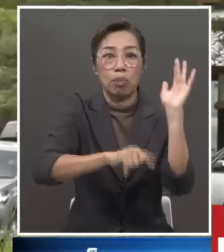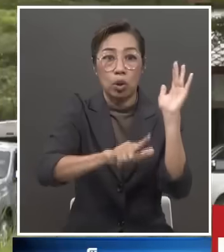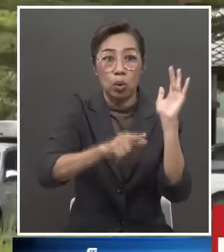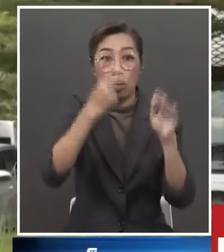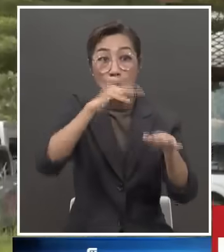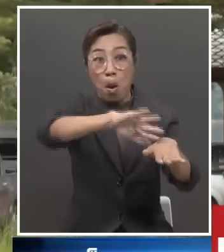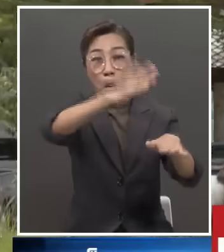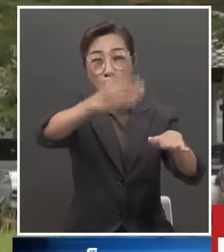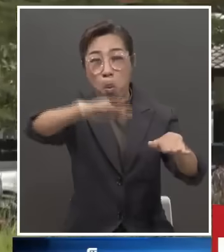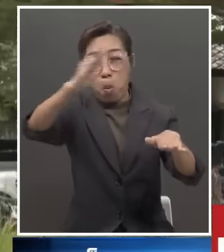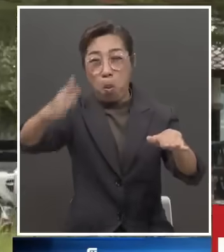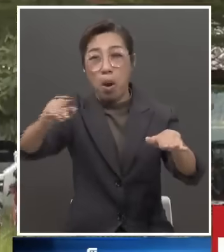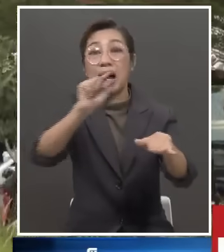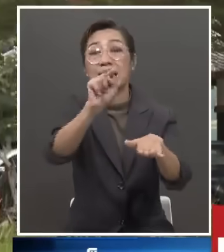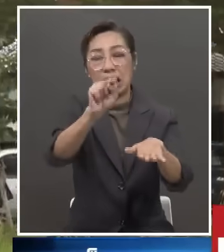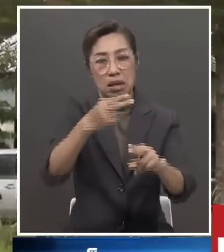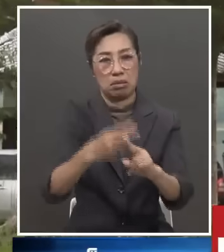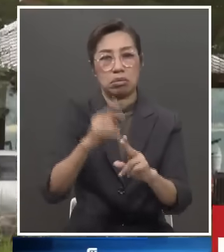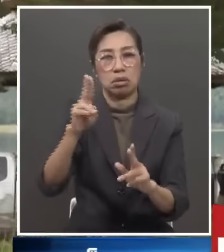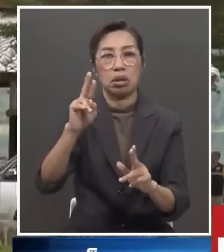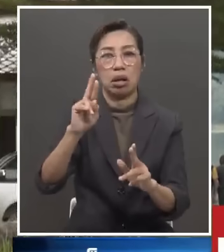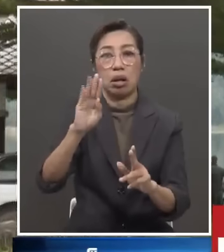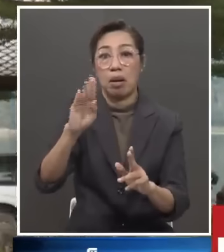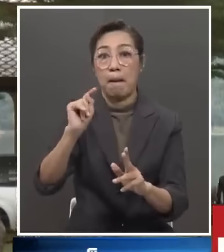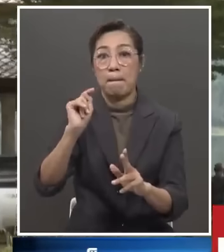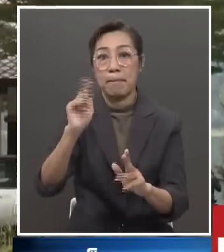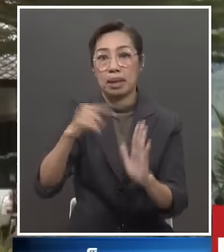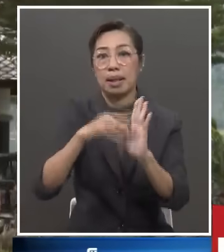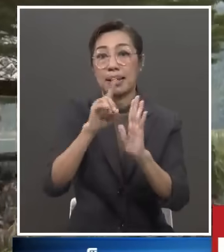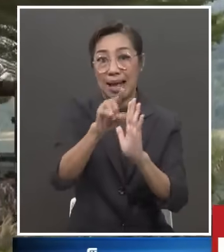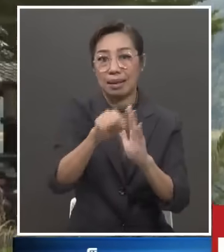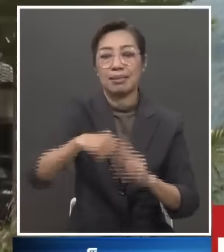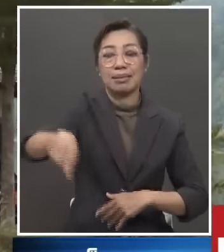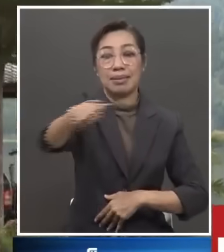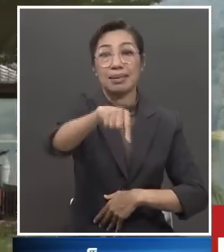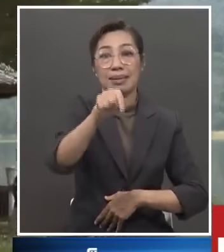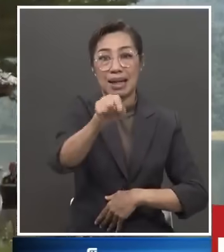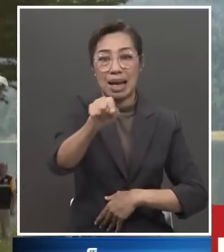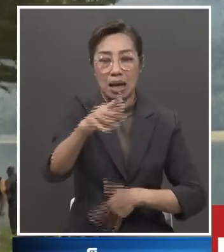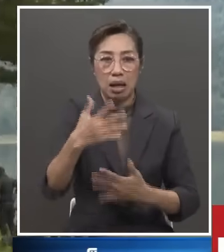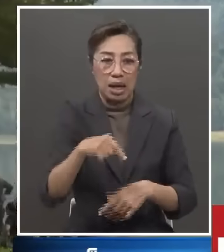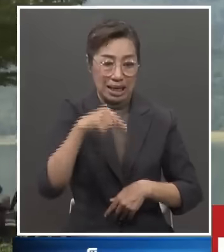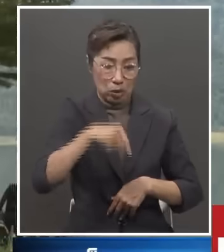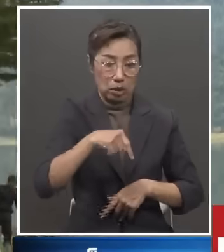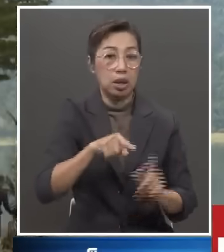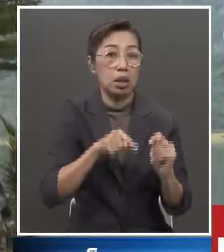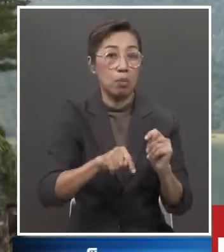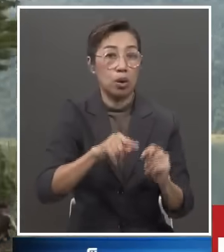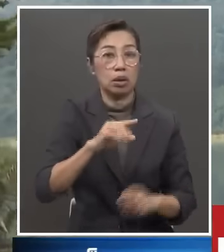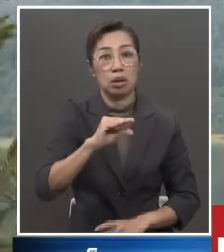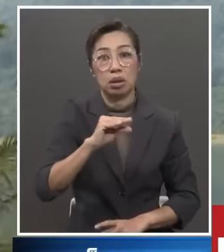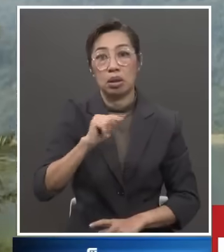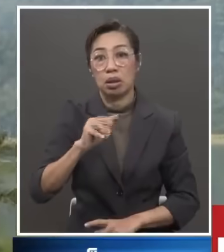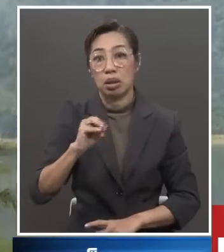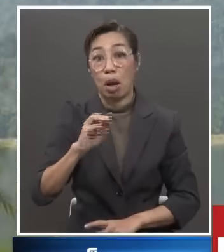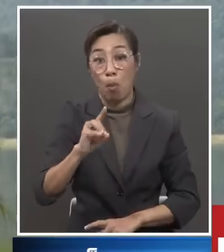ขนาดใหญ่นั่นแหละค่ะเทือกเขาบรรทัดซึ่งฝั่งนี้คืออำเภอของตะโมดจังหวัดพัทลุงแต่หากข้ามไปยังอีกฝั่งหนึ่งของของ